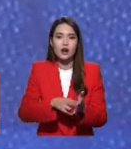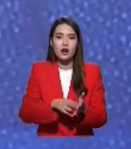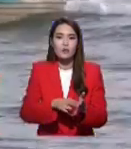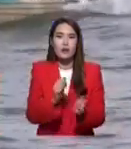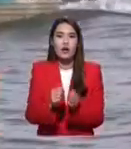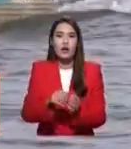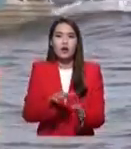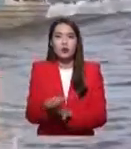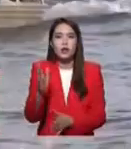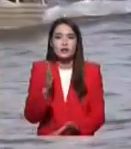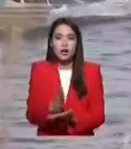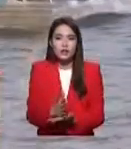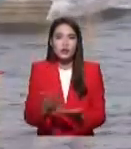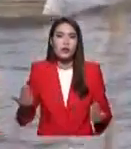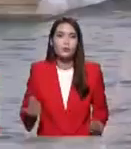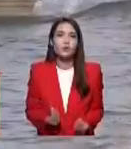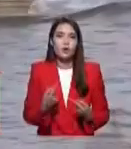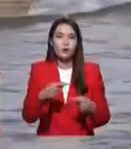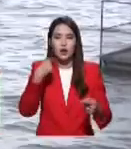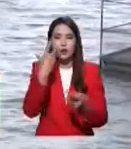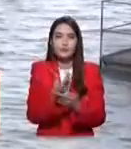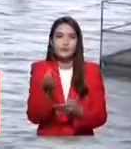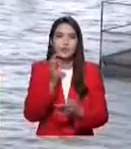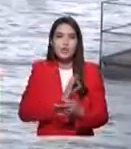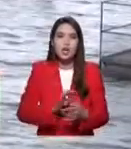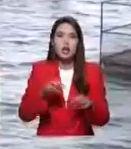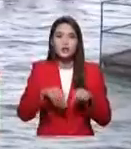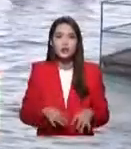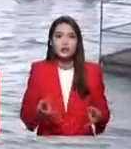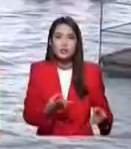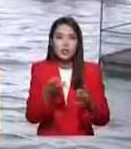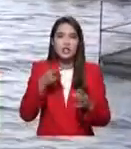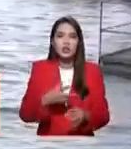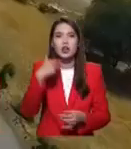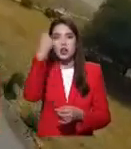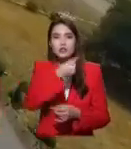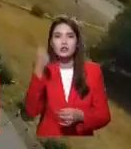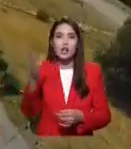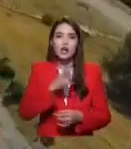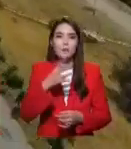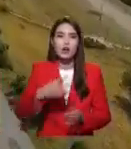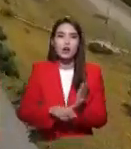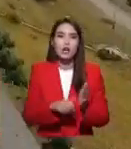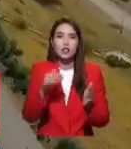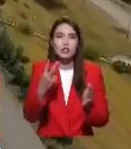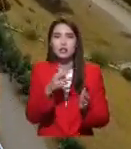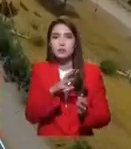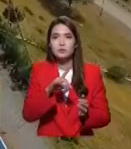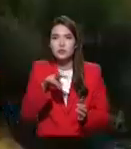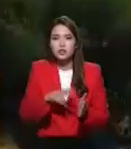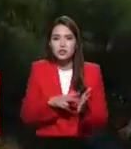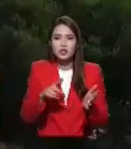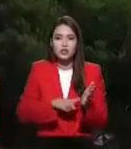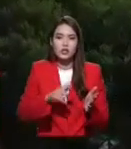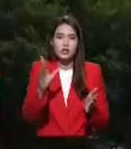орындап жатыр. Өңірде су мәселесі өзекті. Тіршілік нәрін шешу үшін 2025 жылға дейін 46,10 миллион текше метрді құрайтын 13